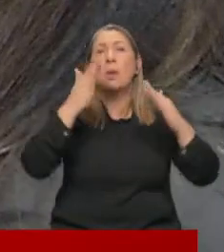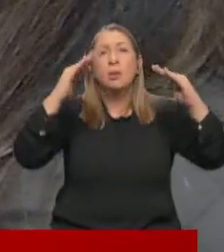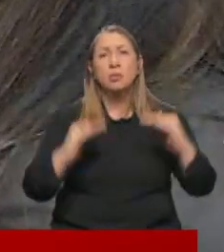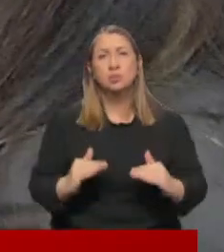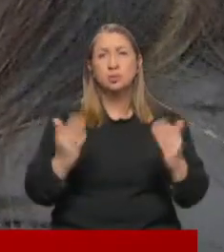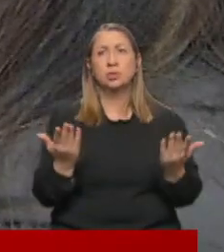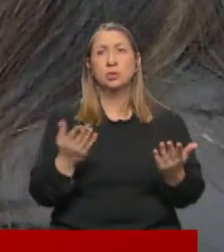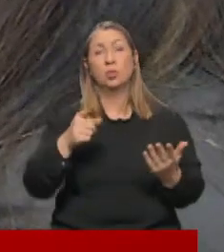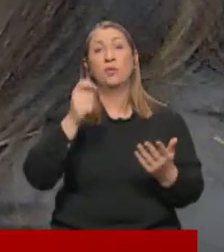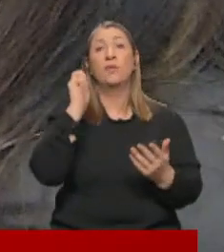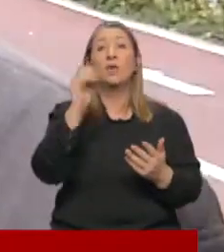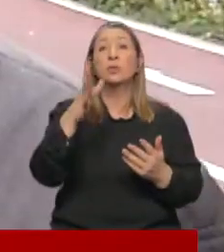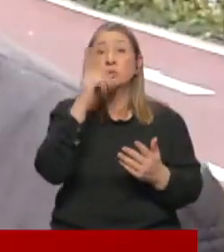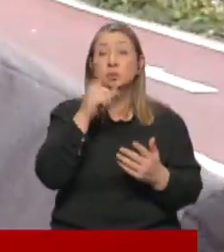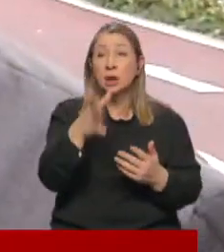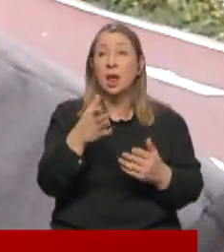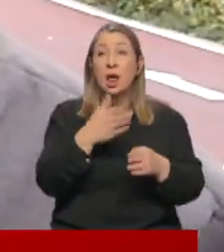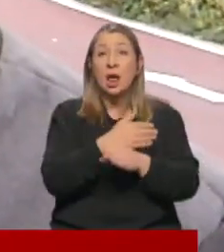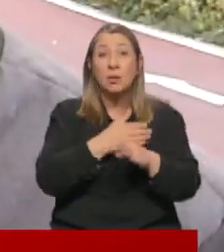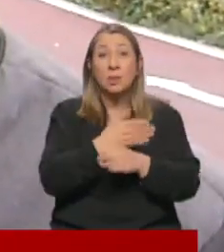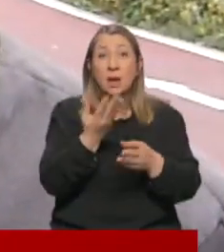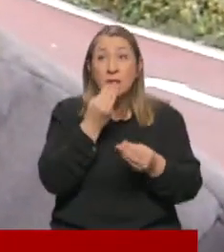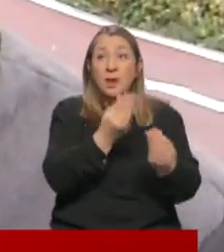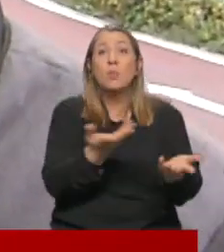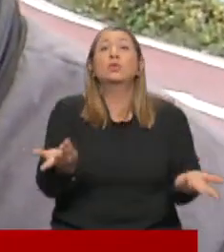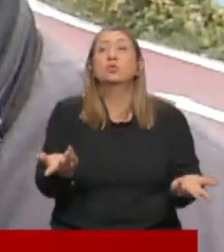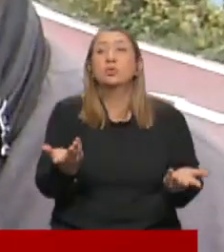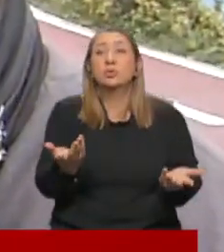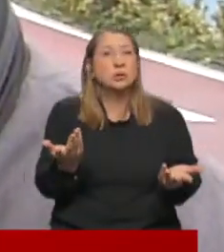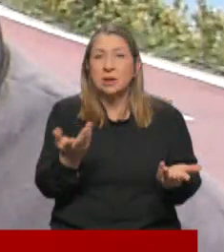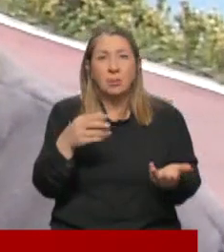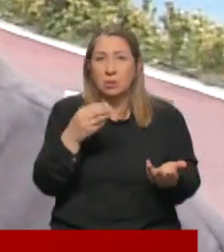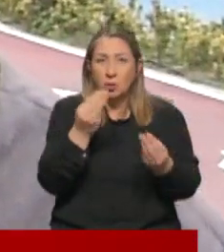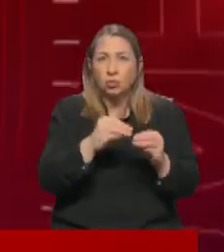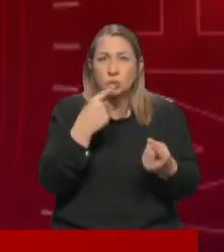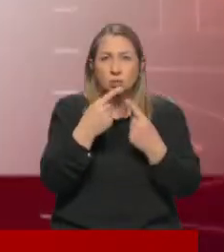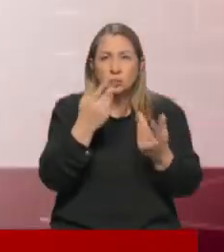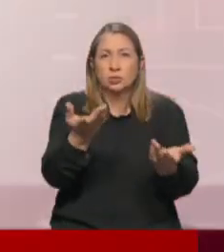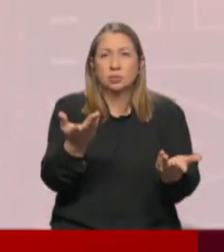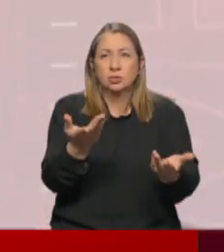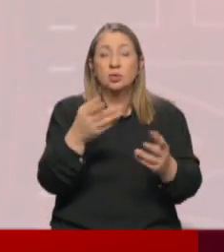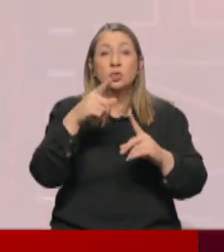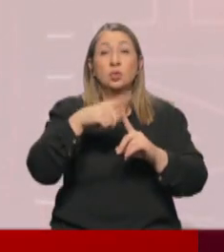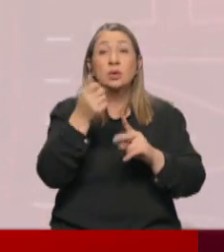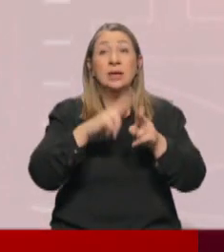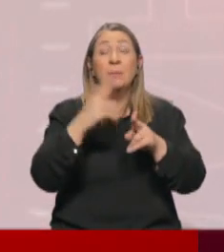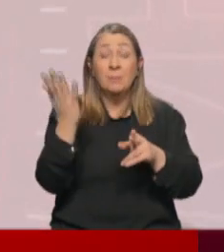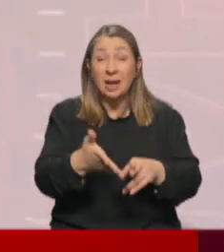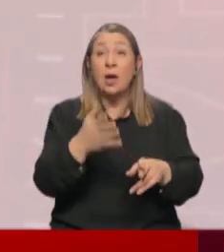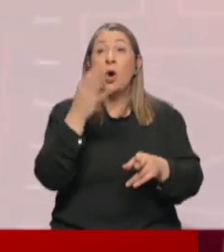yarıya düştü. Bu fiyat pahalılığından dolayı. Ekmek bile yediremiyoruz ya. Ne proteini bahsediyorsunuz? TÜİK'e göre bile